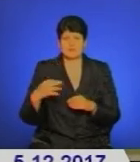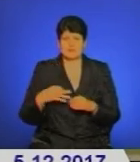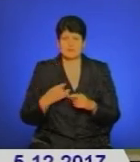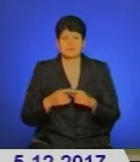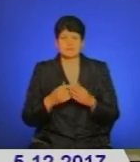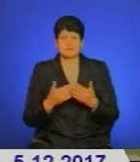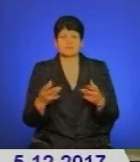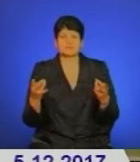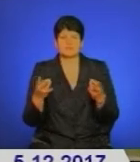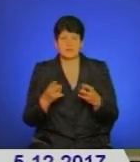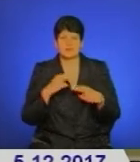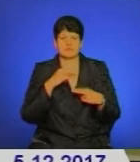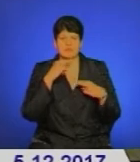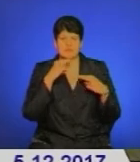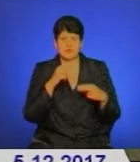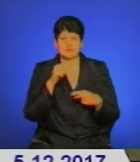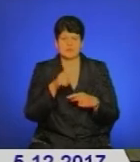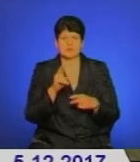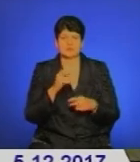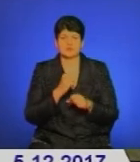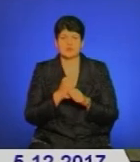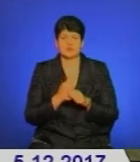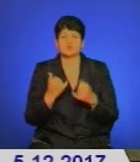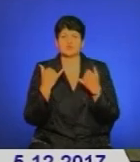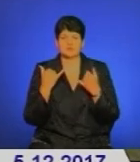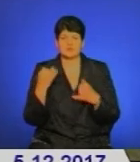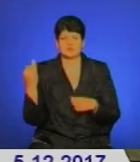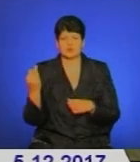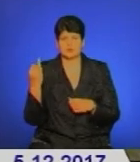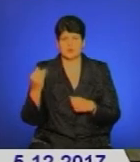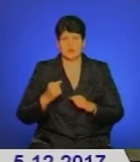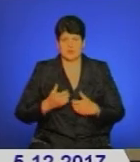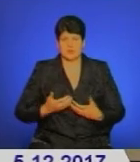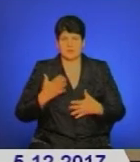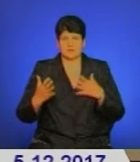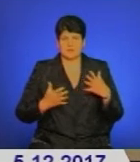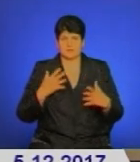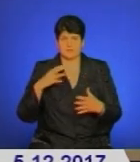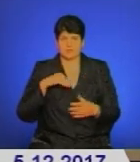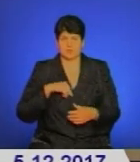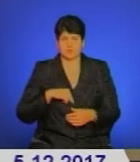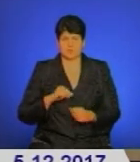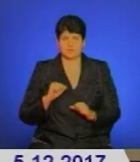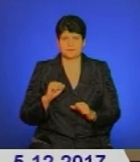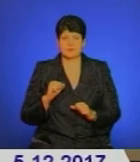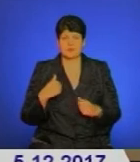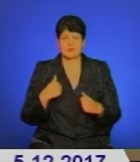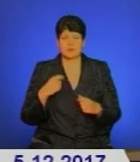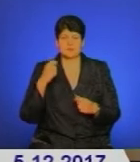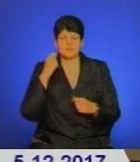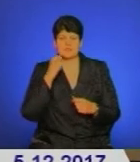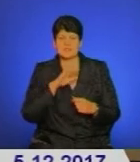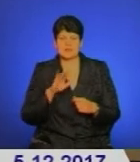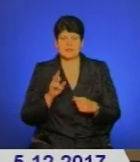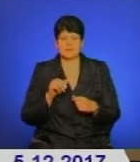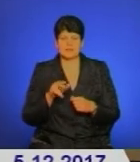потрібні. Вони привертають увагу до тих, хто творить сучасну історію, піднімають патріотичний дух. В моєму віці не піти на фронт було